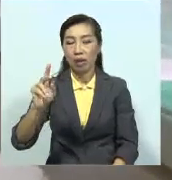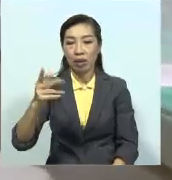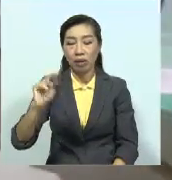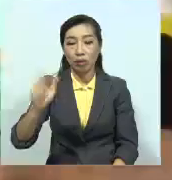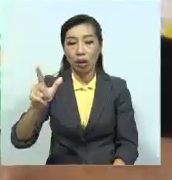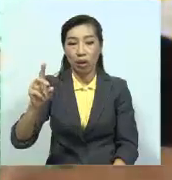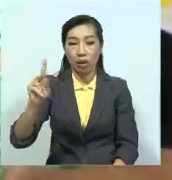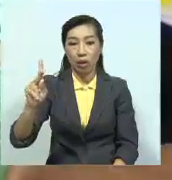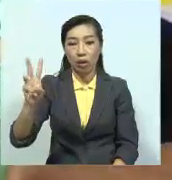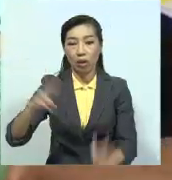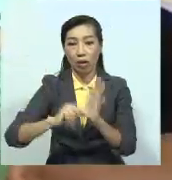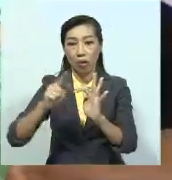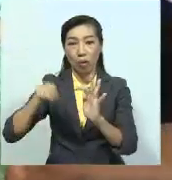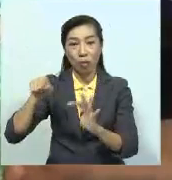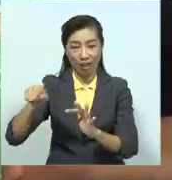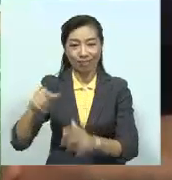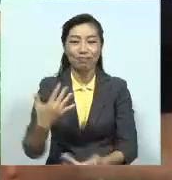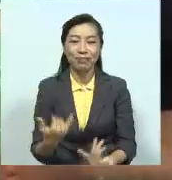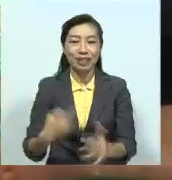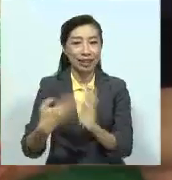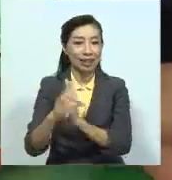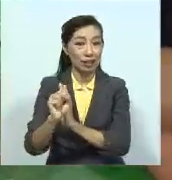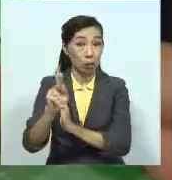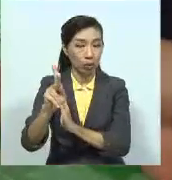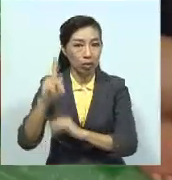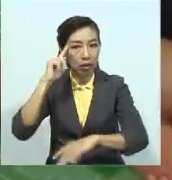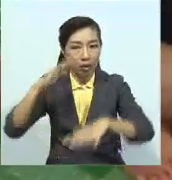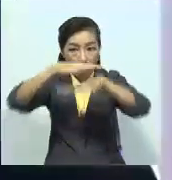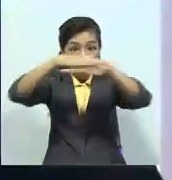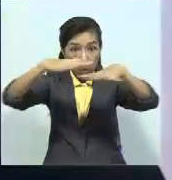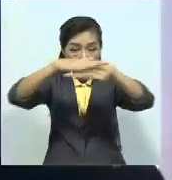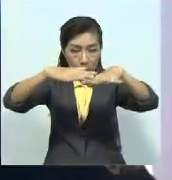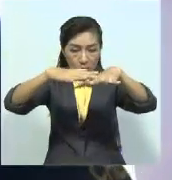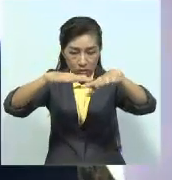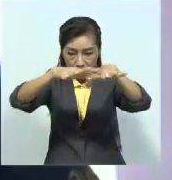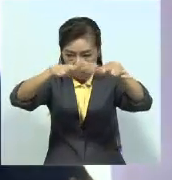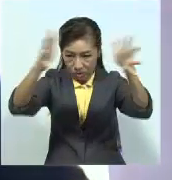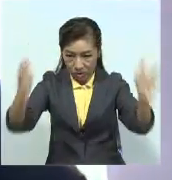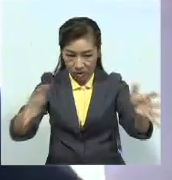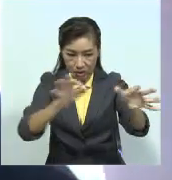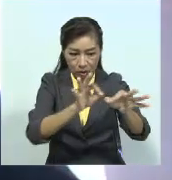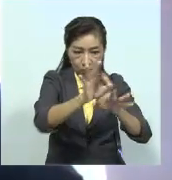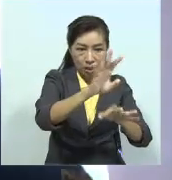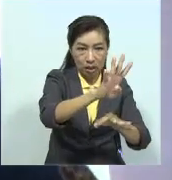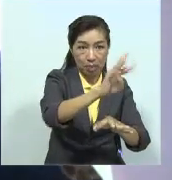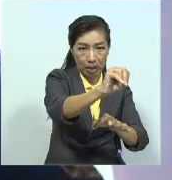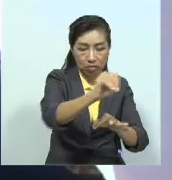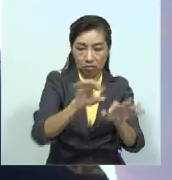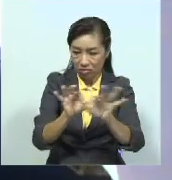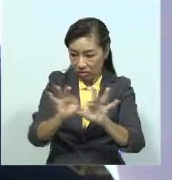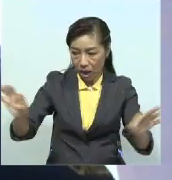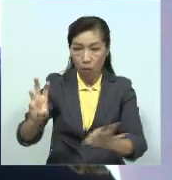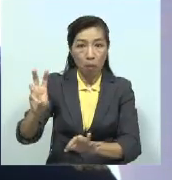ที่นี่มีการนำมุ้งขนาดใหญ่กว้าง4เมตรยาว6เมตรมากางให้นักเรียนนั่งเรียนอยู่ภายใน